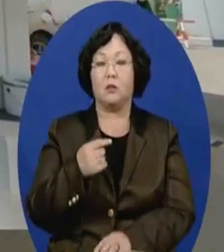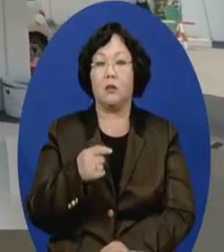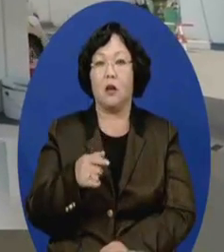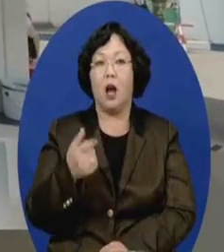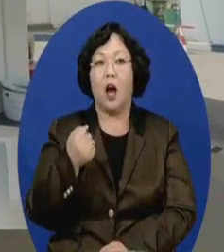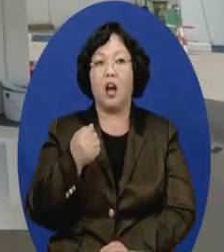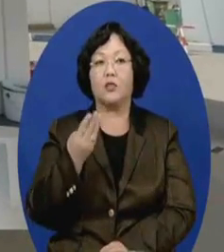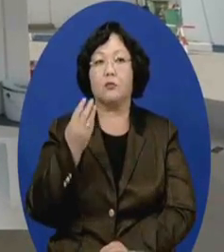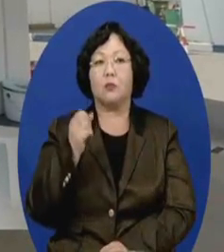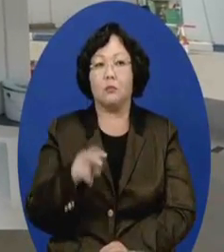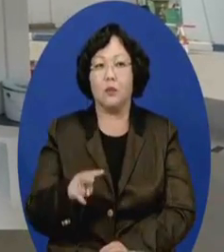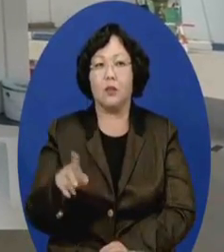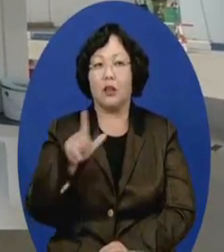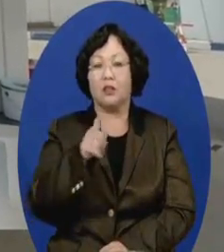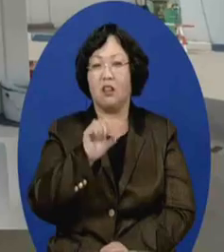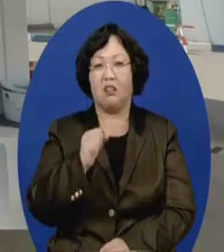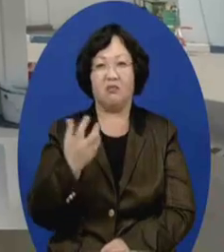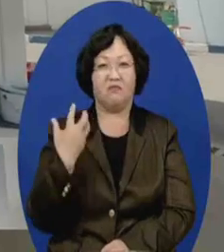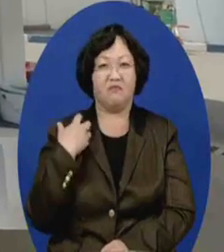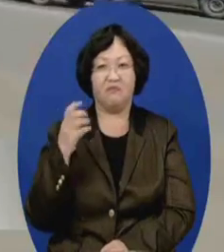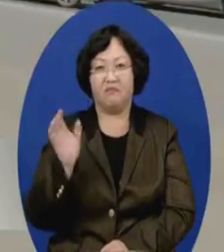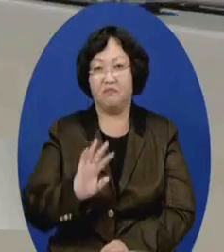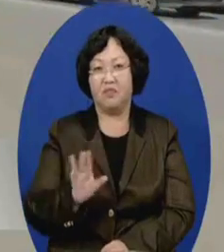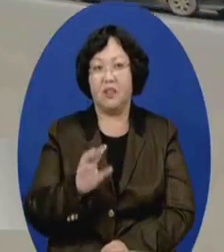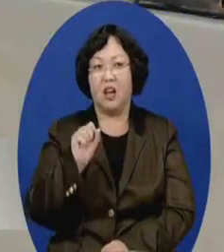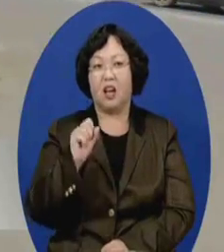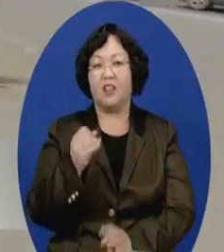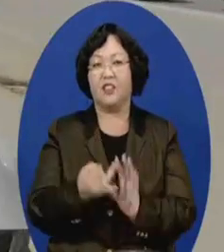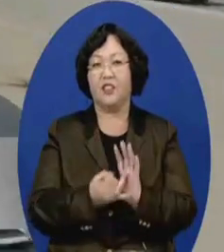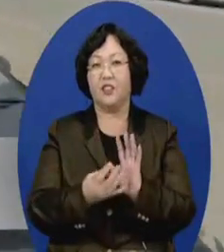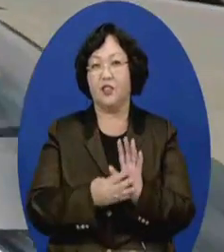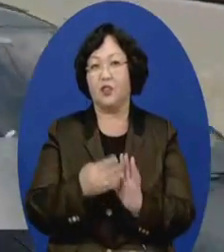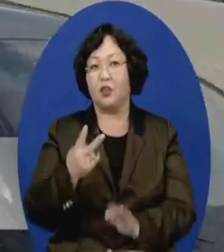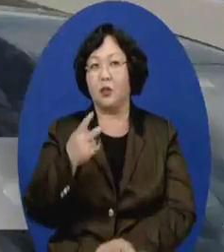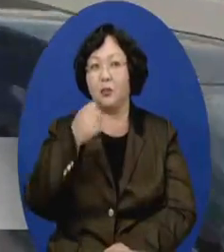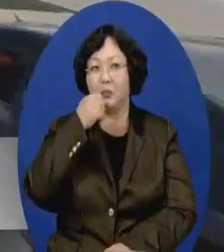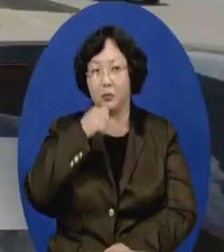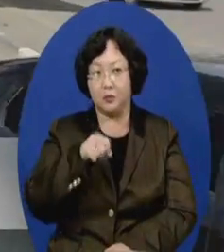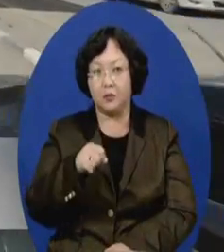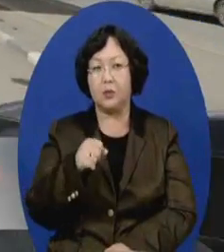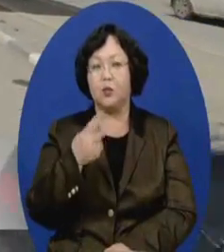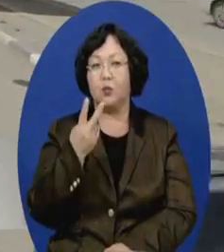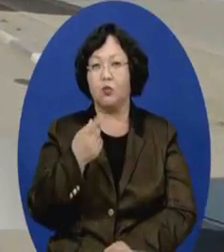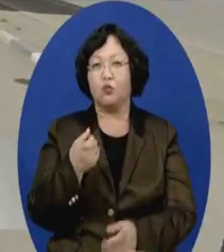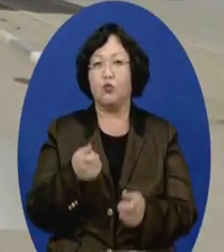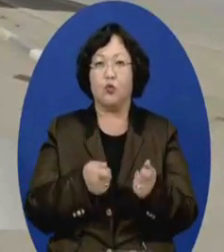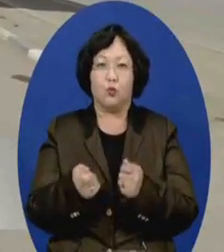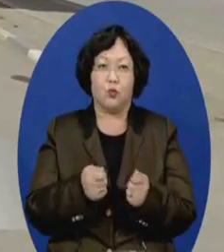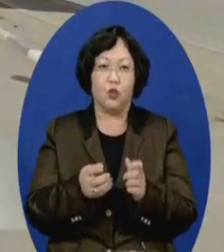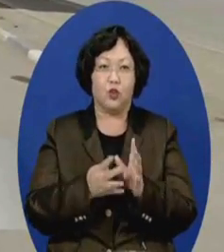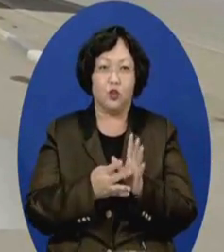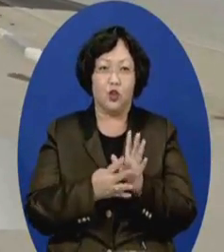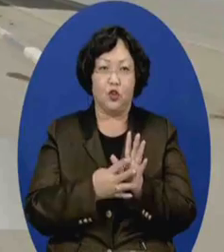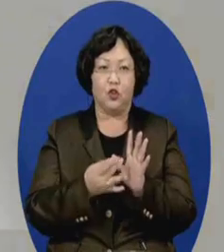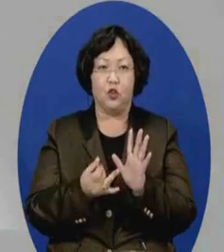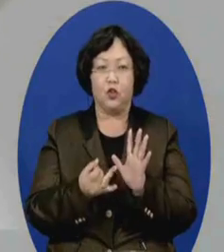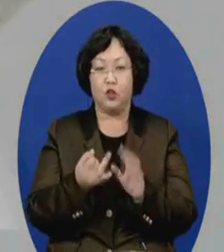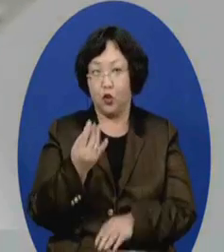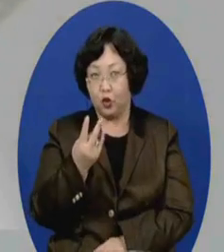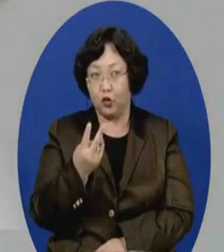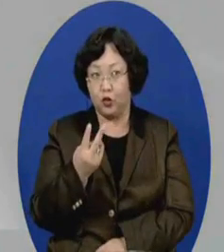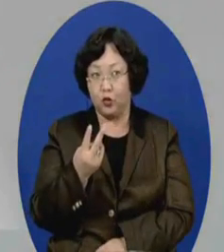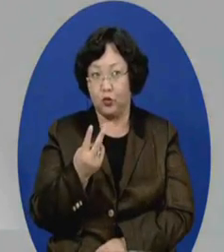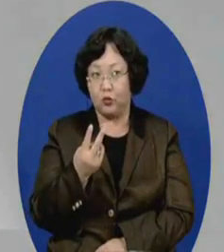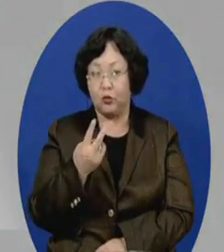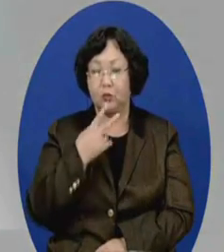газар хариуцдаггүй гэлээ. Өөрөөр хэлбэл тэд зөвхөн AE-92 шатхууны үнэд зохицуулалт хийдгээ. Одоогоор 92 шатхуун дахин